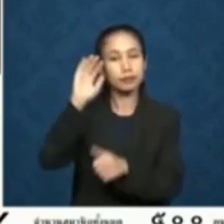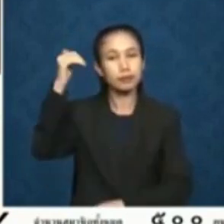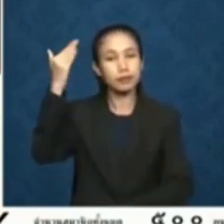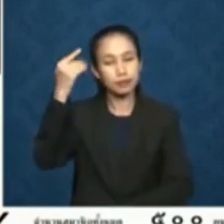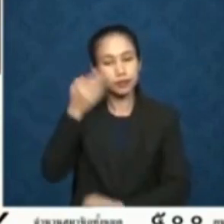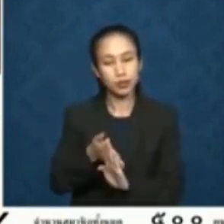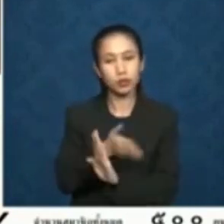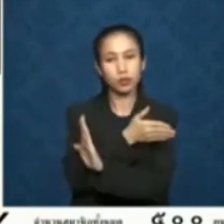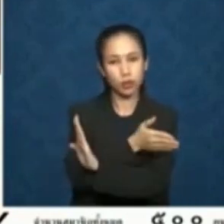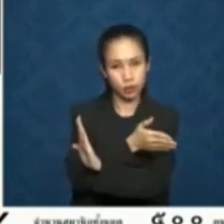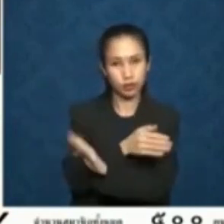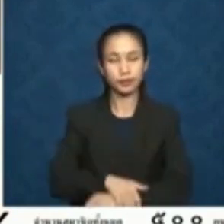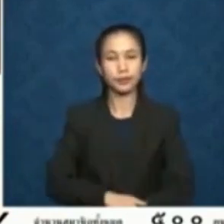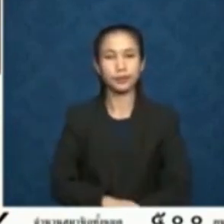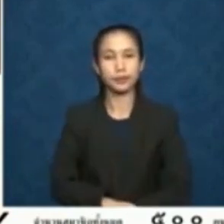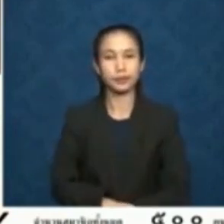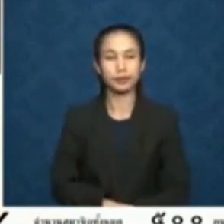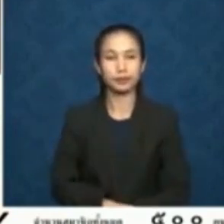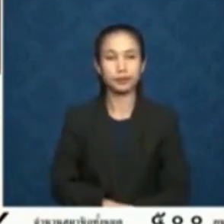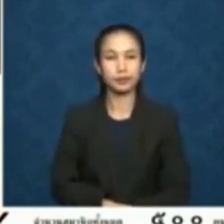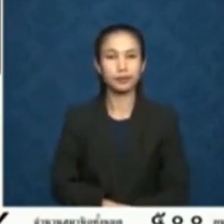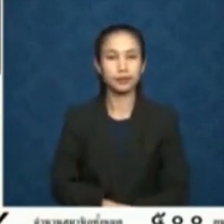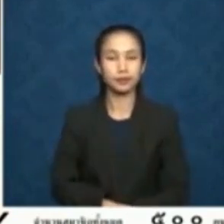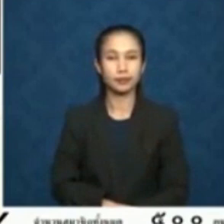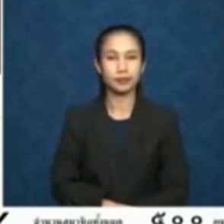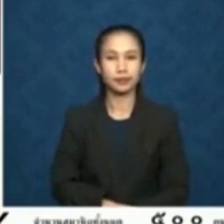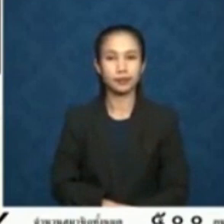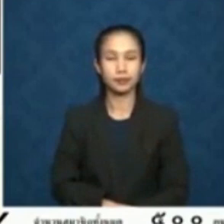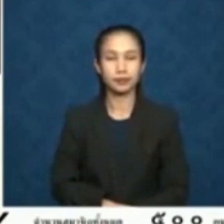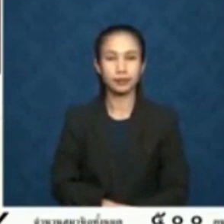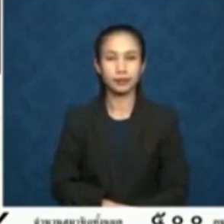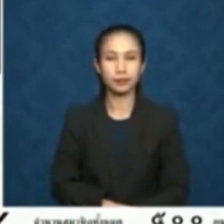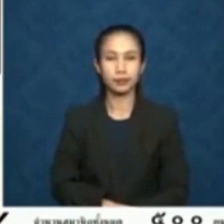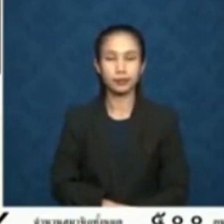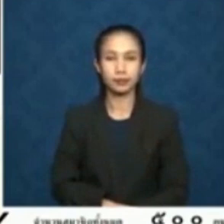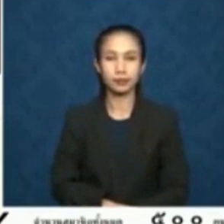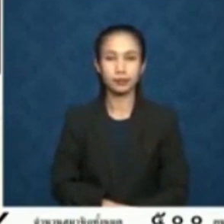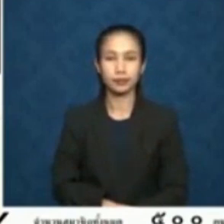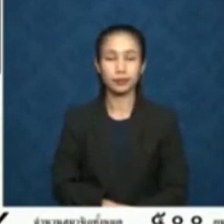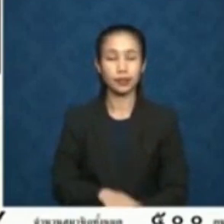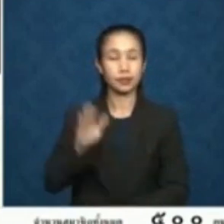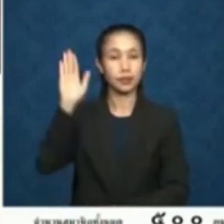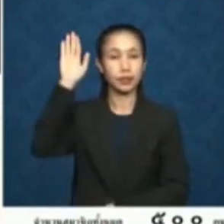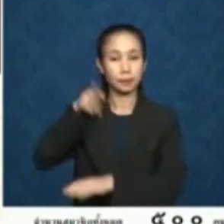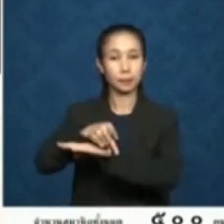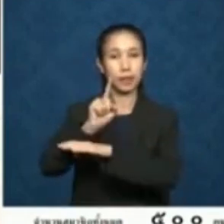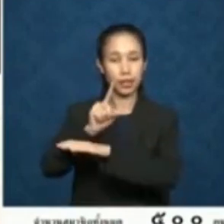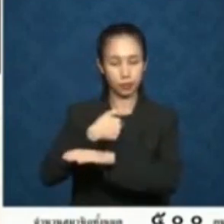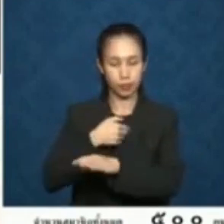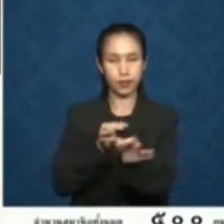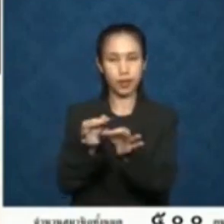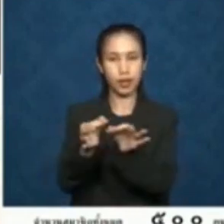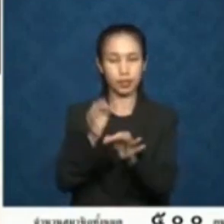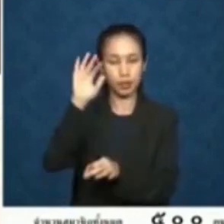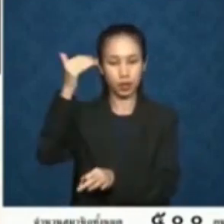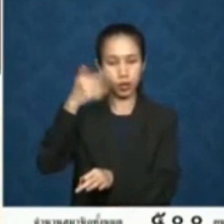ตก่อนที่เราจะแสดงตนนะครับก็ท่านครับอันนี้ผม ท่านประธ